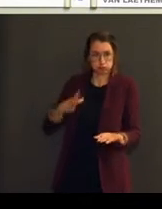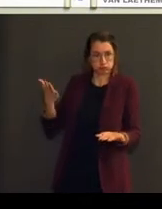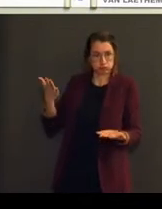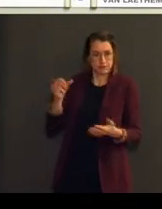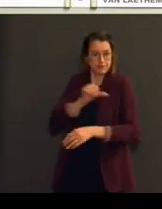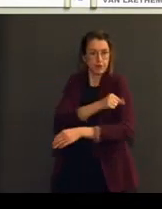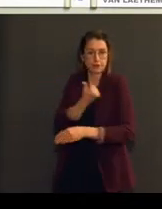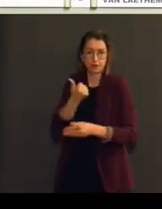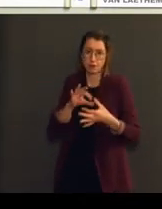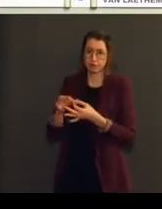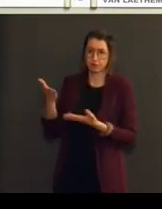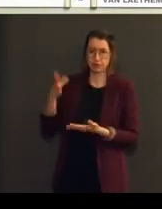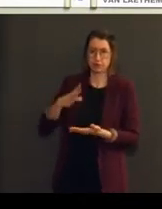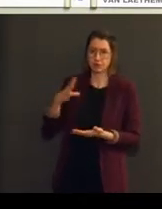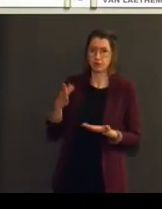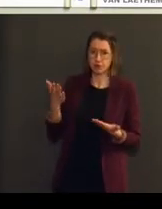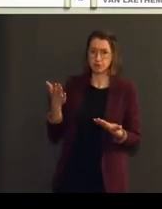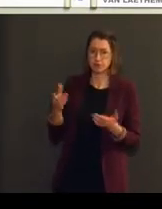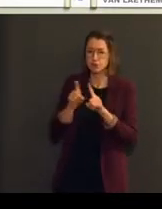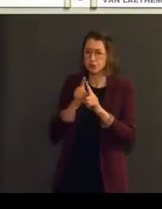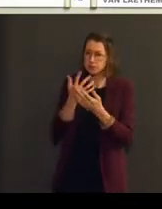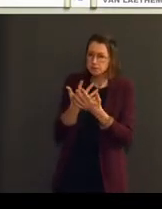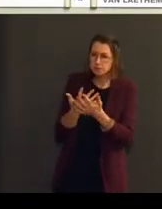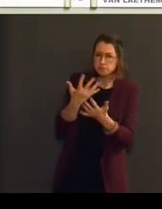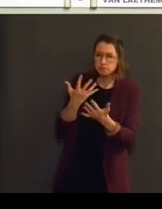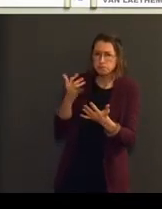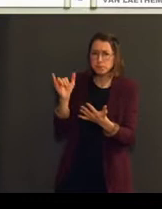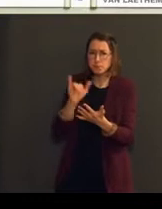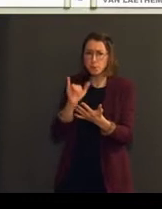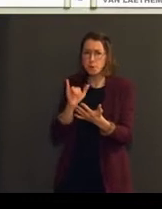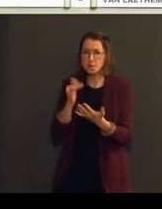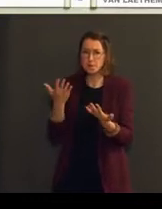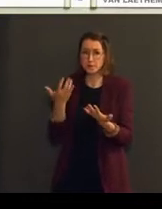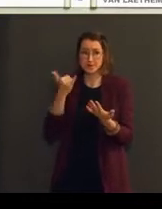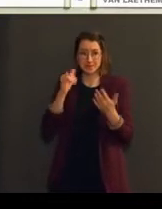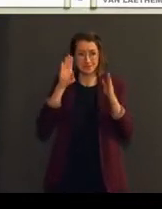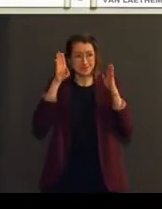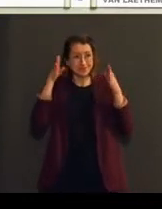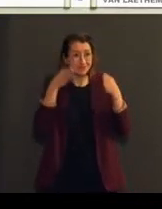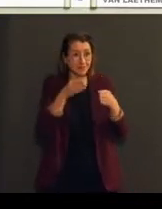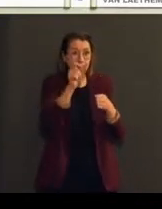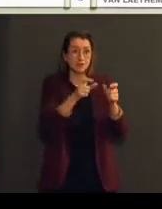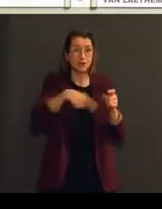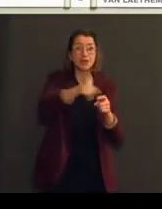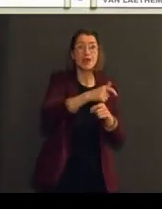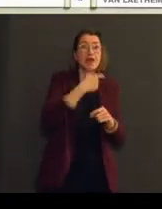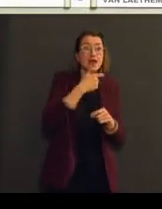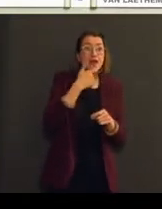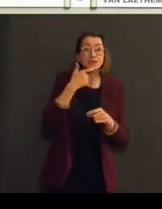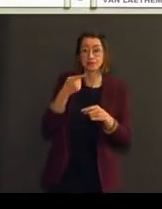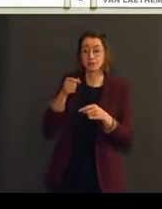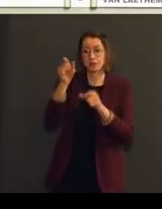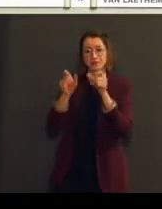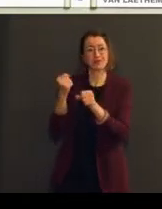en fonction du fait qu'on s'intéresse aux résidents des maisons de repos ou au personnel des maisons de repos. On est très heureux de constater